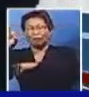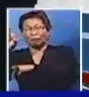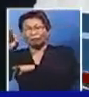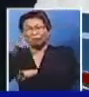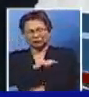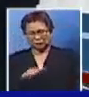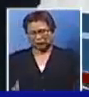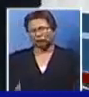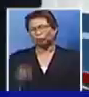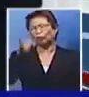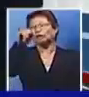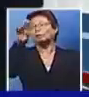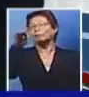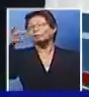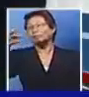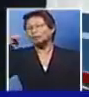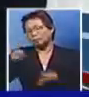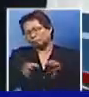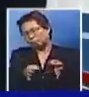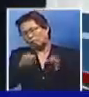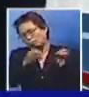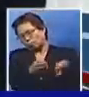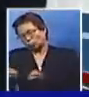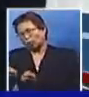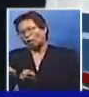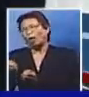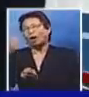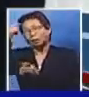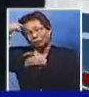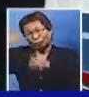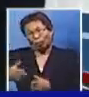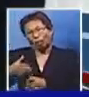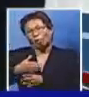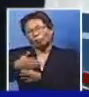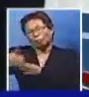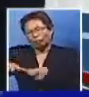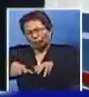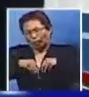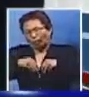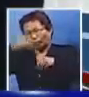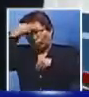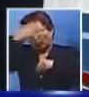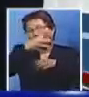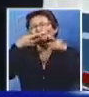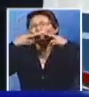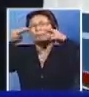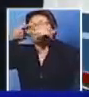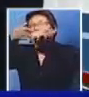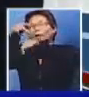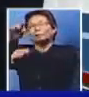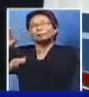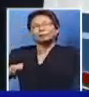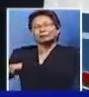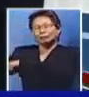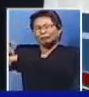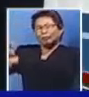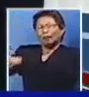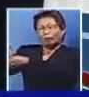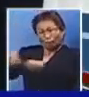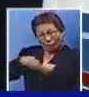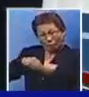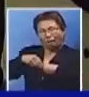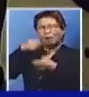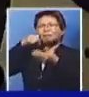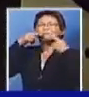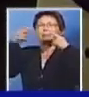Tunku Imran Tuanku Jaafar menjelaskan, penganjur baru hanya akan diputuskan selepas menerima pemakluman rasmi daripada pihak Filipina.